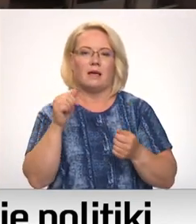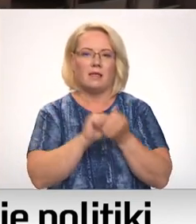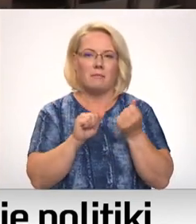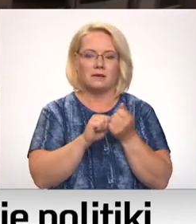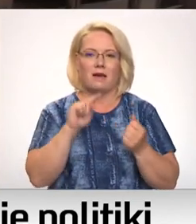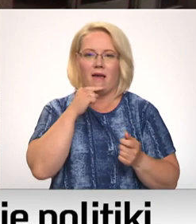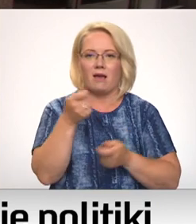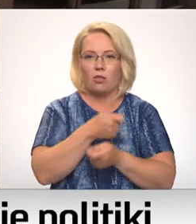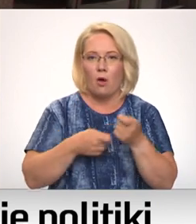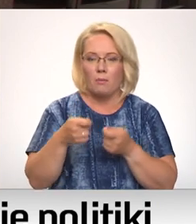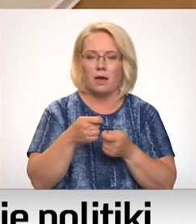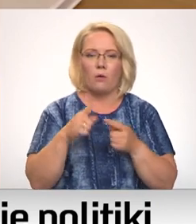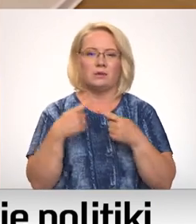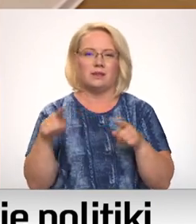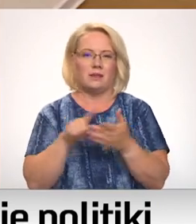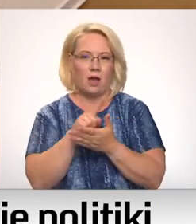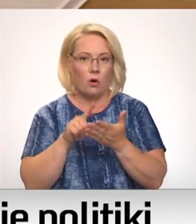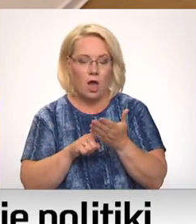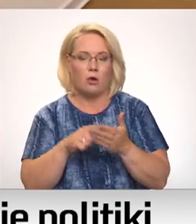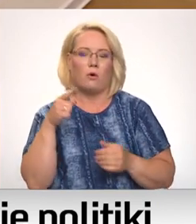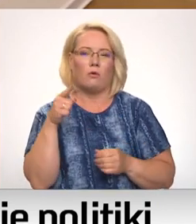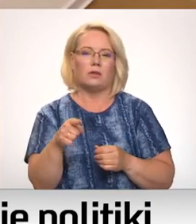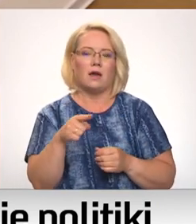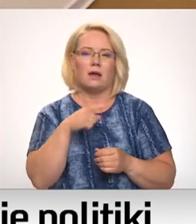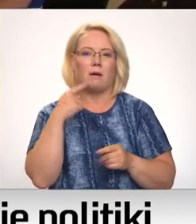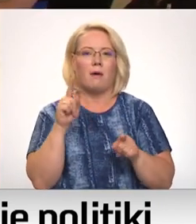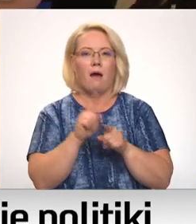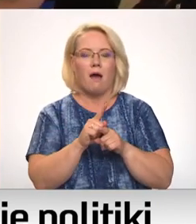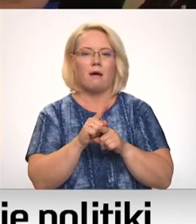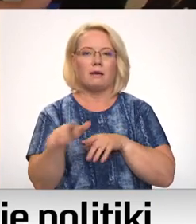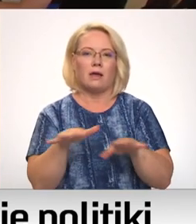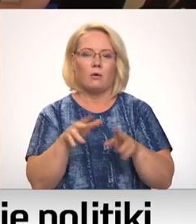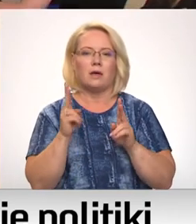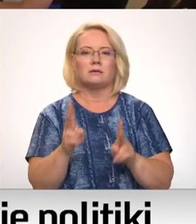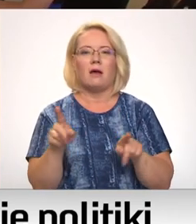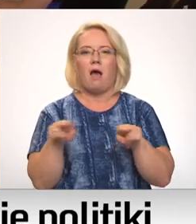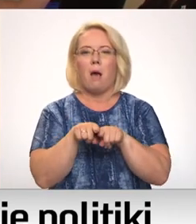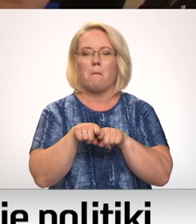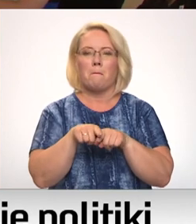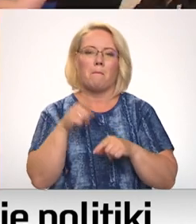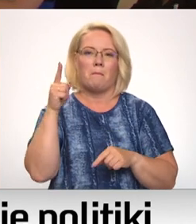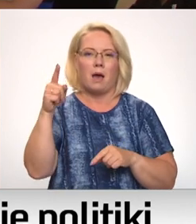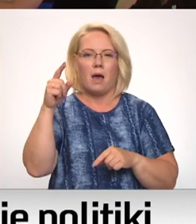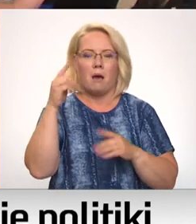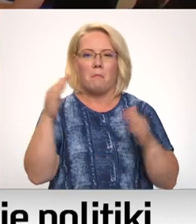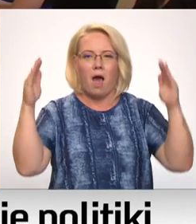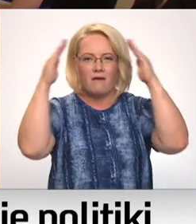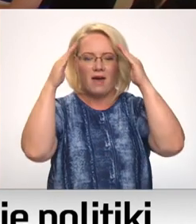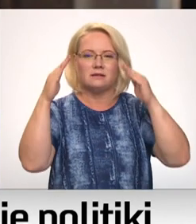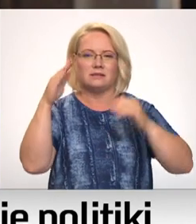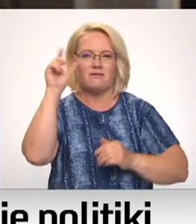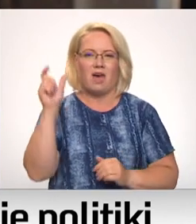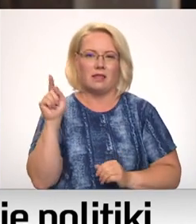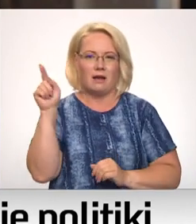Nepieciešamības gadījumā kandidāti programmā iesaka rīkoties kā Vatikānā vēlot pāvestu. Kamēr nav pieņemts lēmums, no telpas neviens ārā